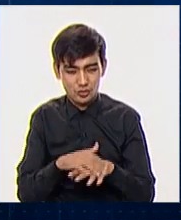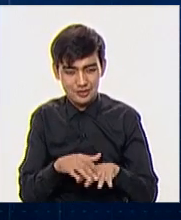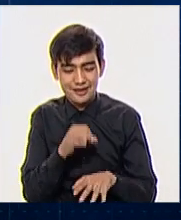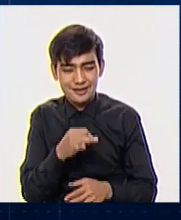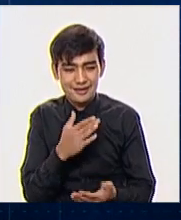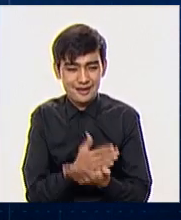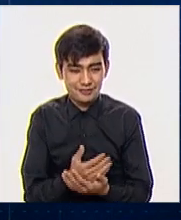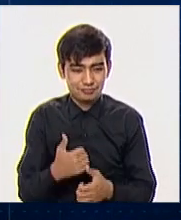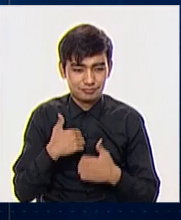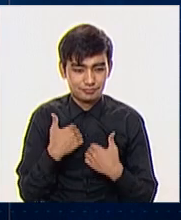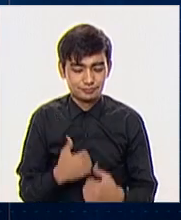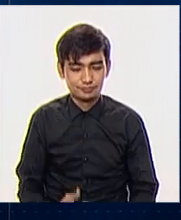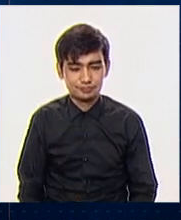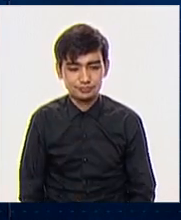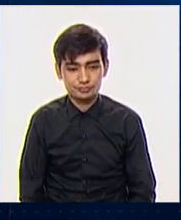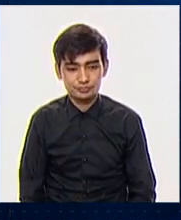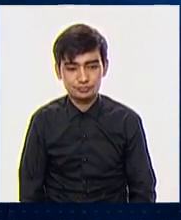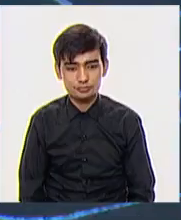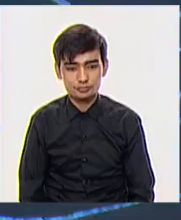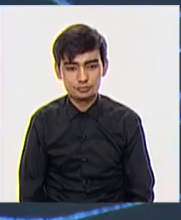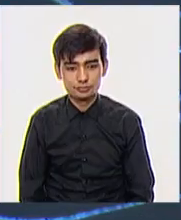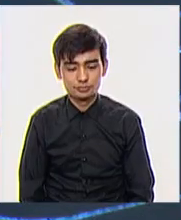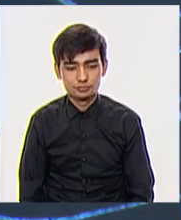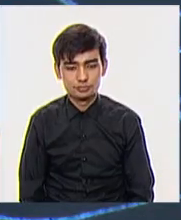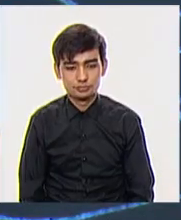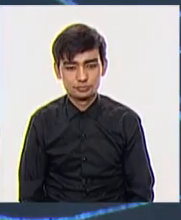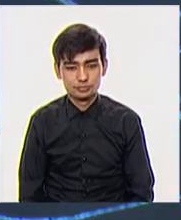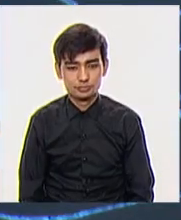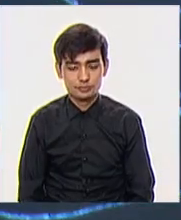Есть к чему стремиться. Оскар. Спасибо, Елена.